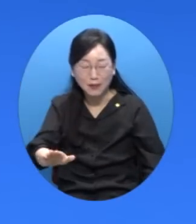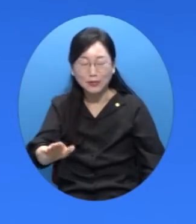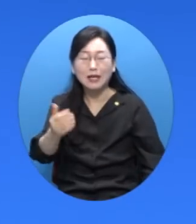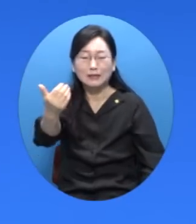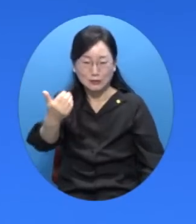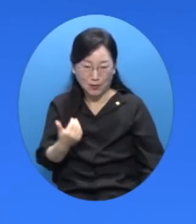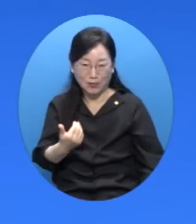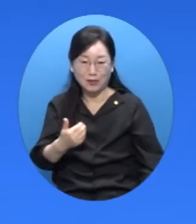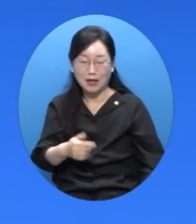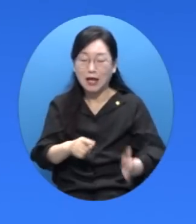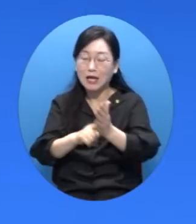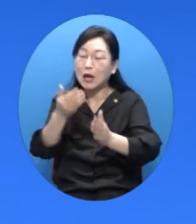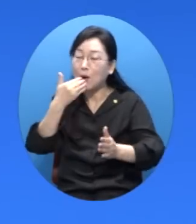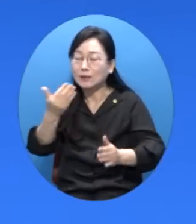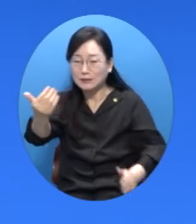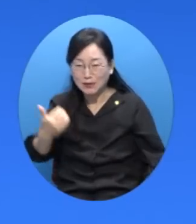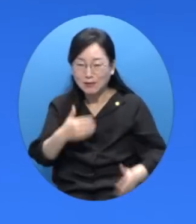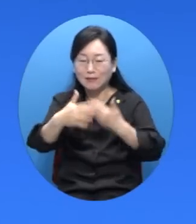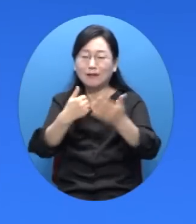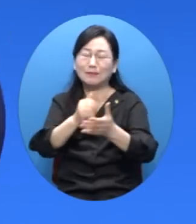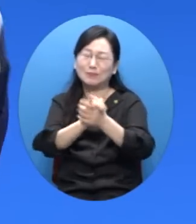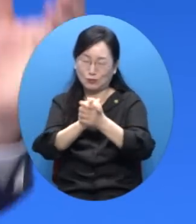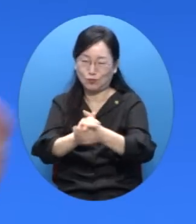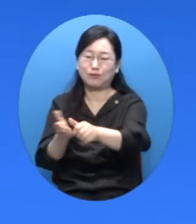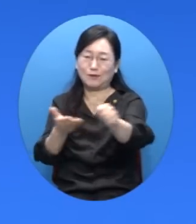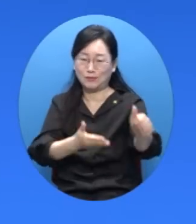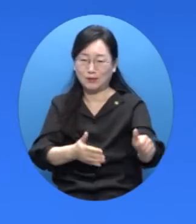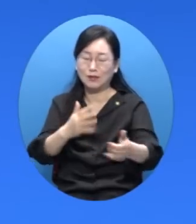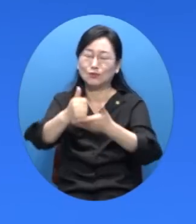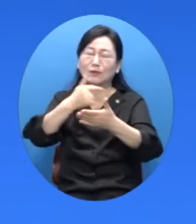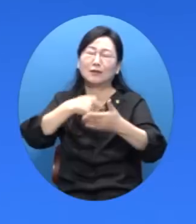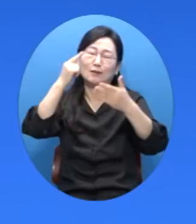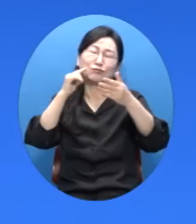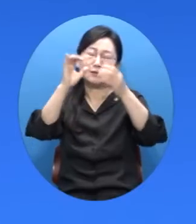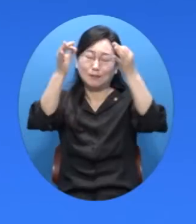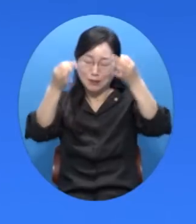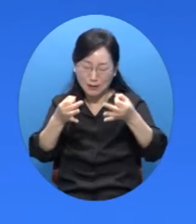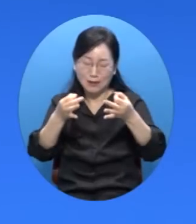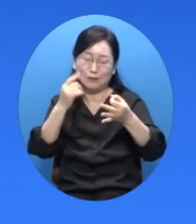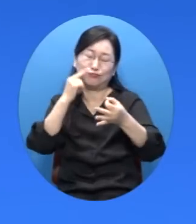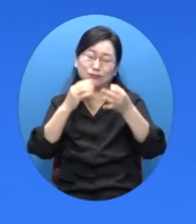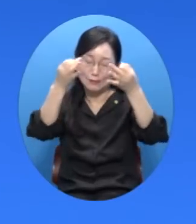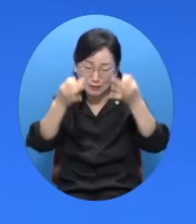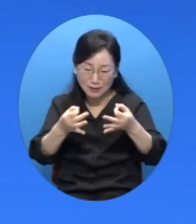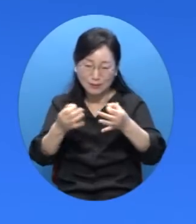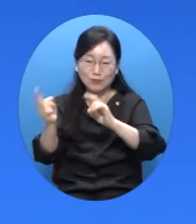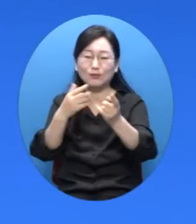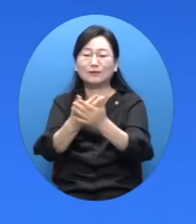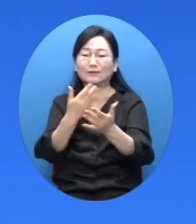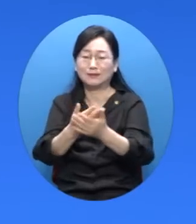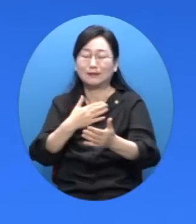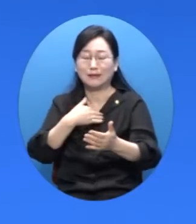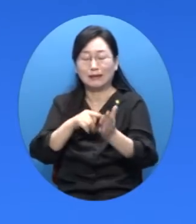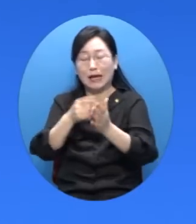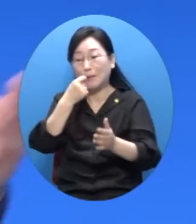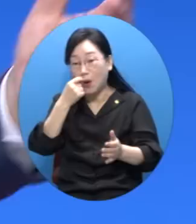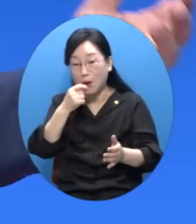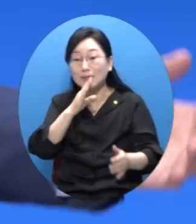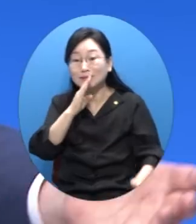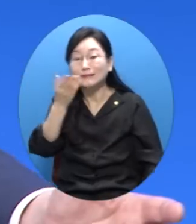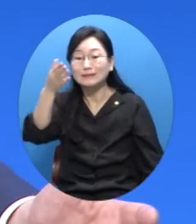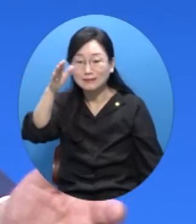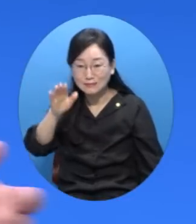전에 약을 먹기 전에 먼저 하나님께 기도해야 됩니다. 주님 나를 불쌍히 여겨서 이 병을 고쳐 주옵소서. 내가